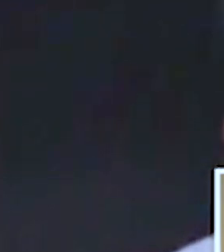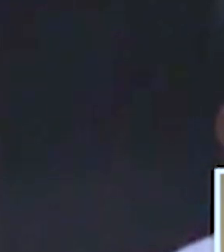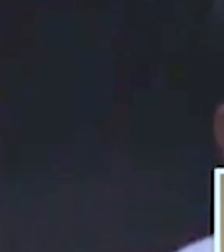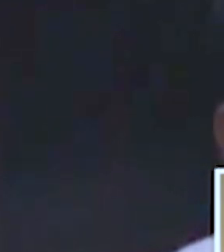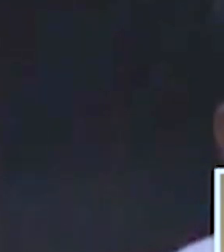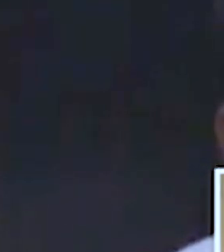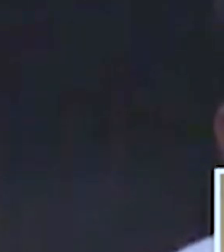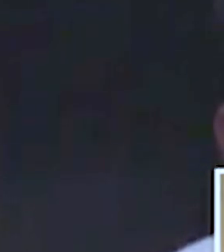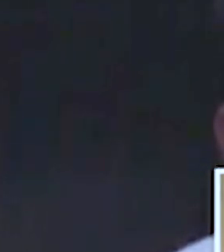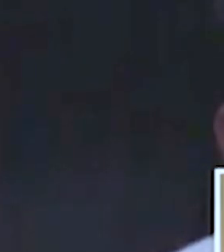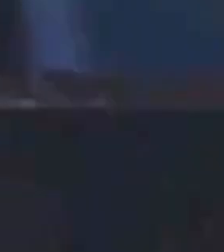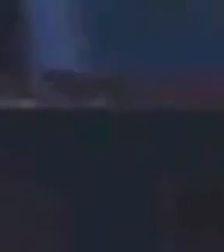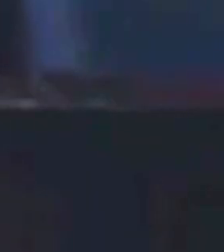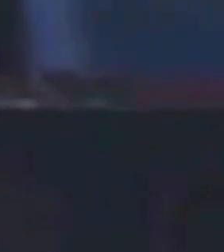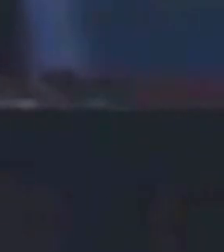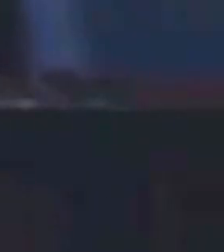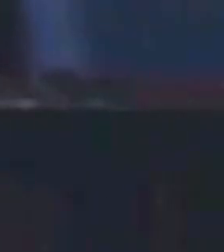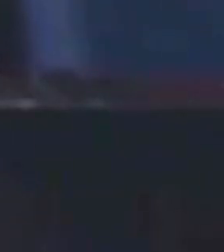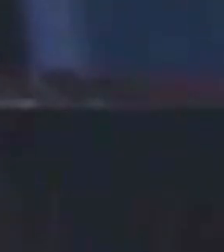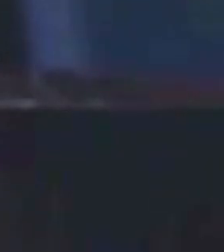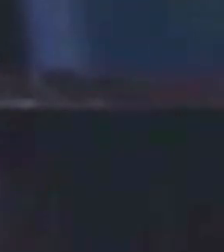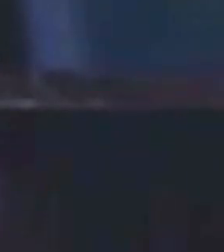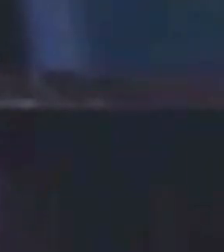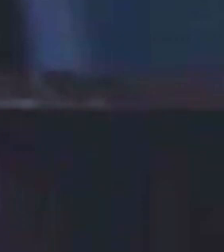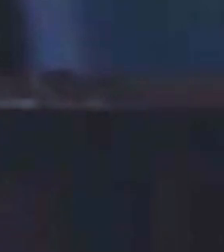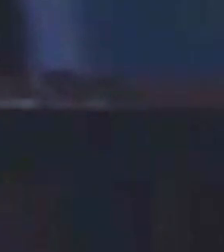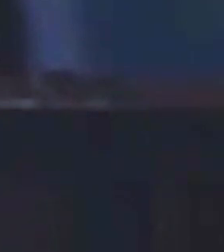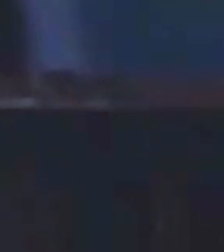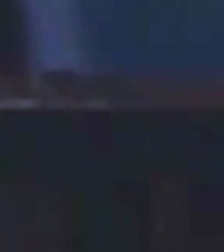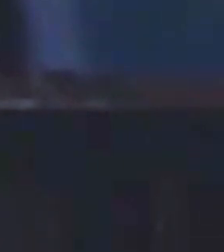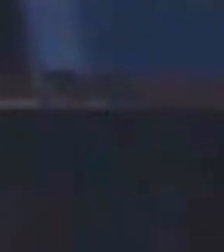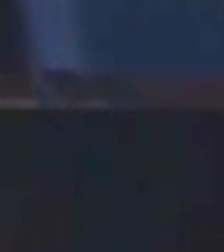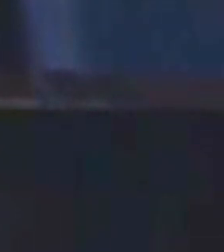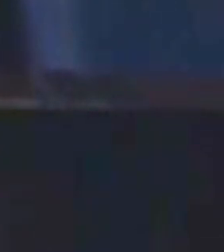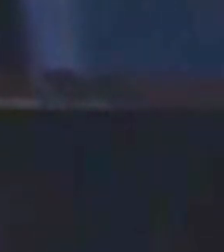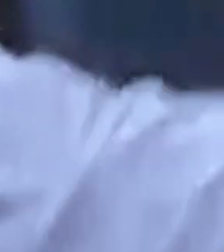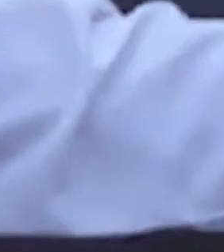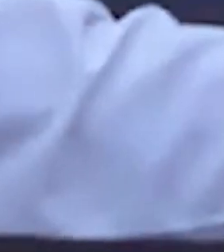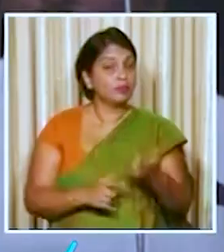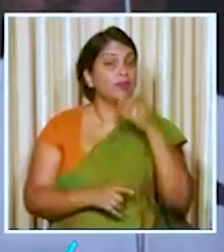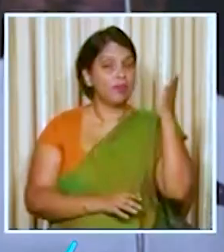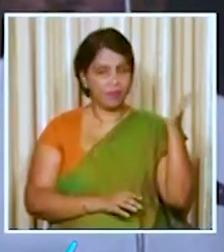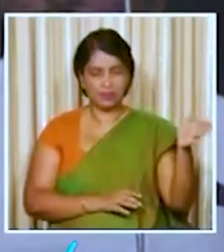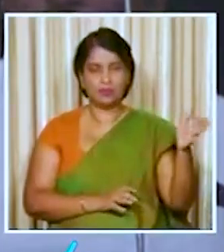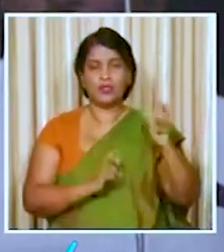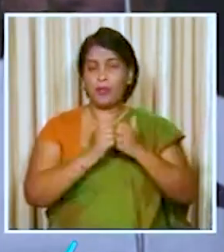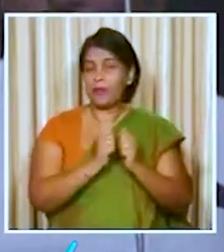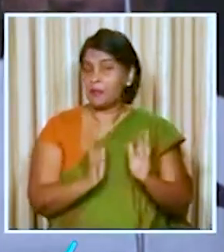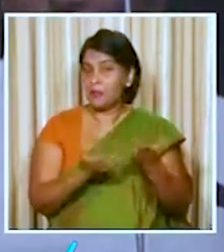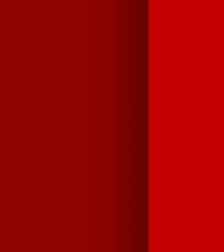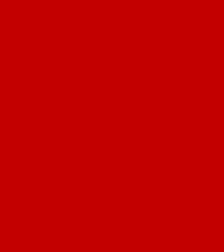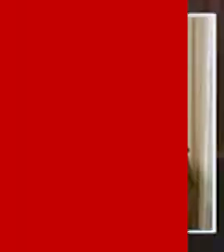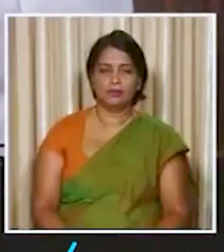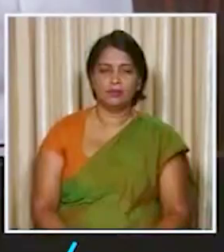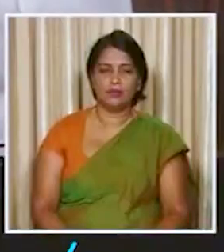మహా విశాల పూజా వపోత్వన్నకి ఏ నిసాతమై మే ప్రశ్న మతూనే హొందాయి బావిసి మెతన గెటు మేతి కరగన్న హదన్నే గెటు మేతి కరగన వాసి